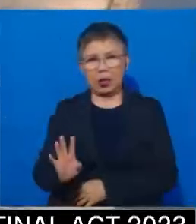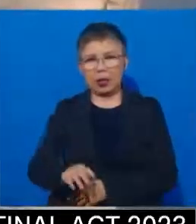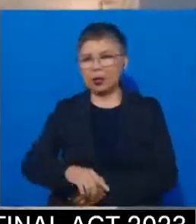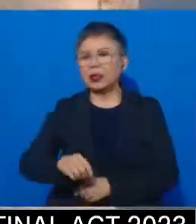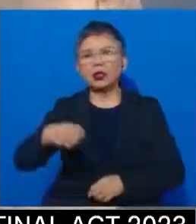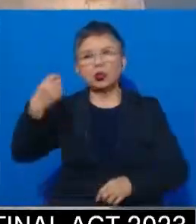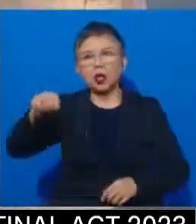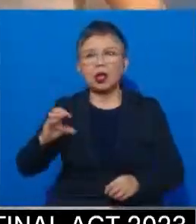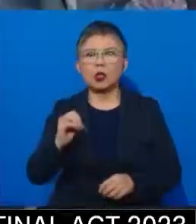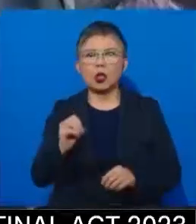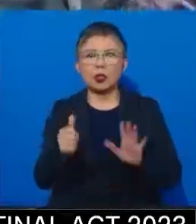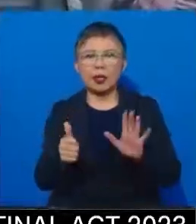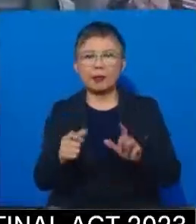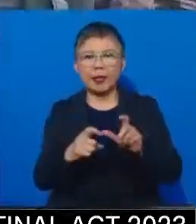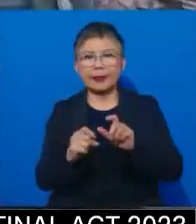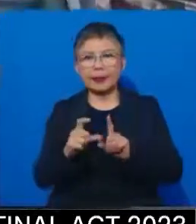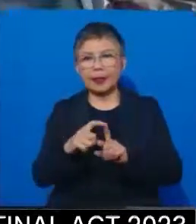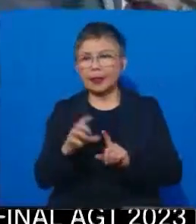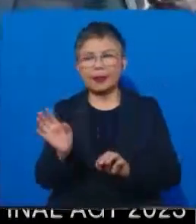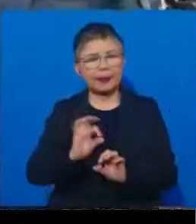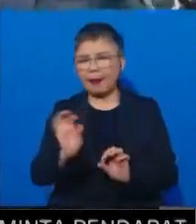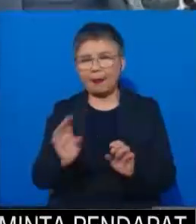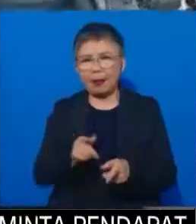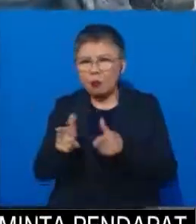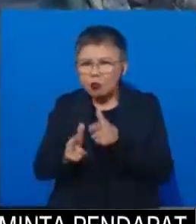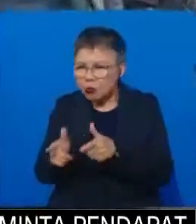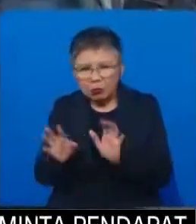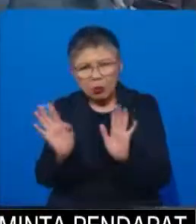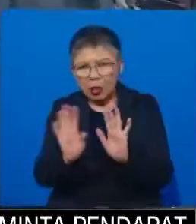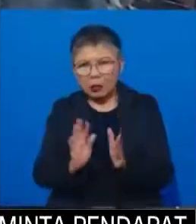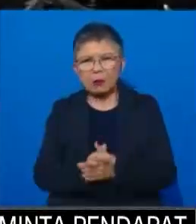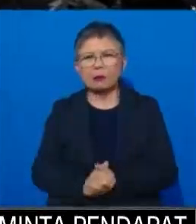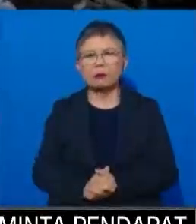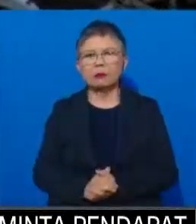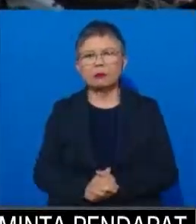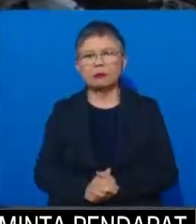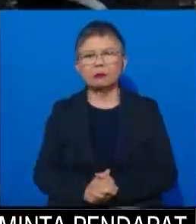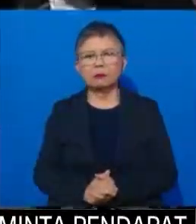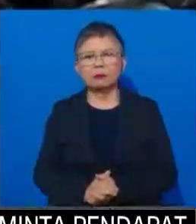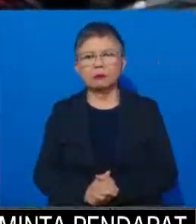SDN 06 pagi Petukangan. Badru Zamal, Jakarta.